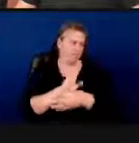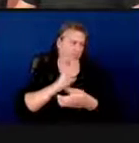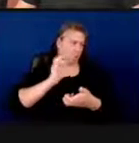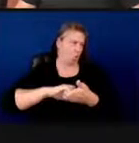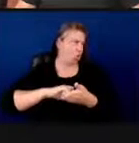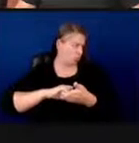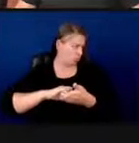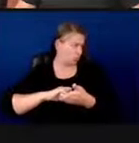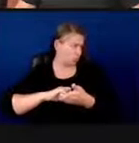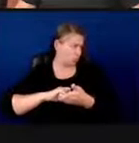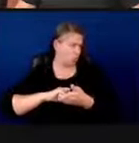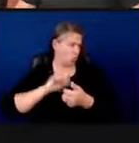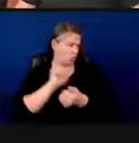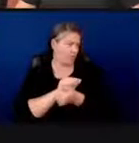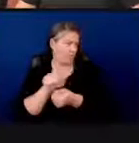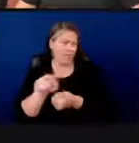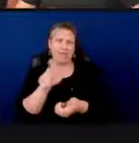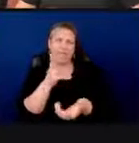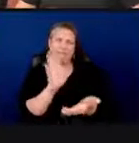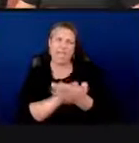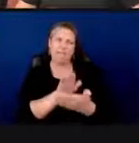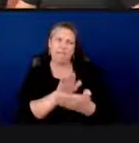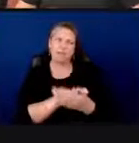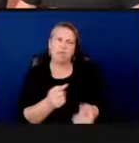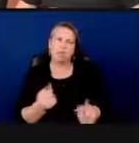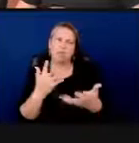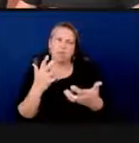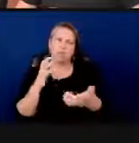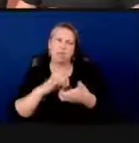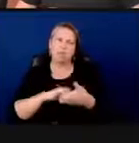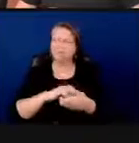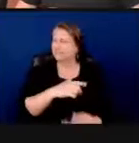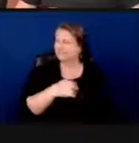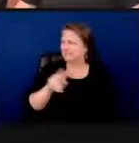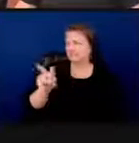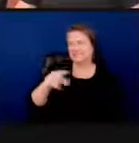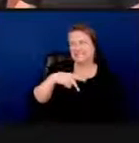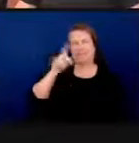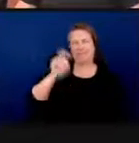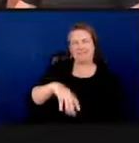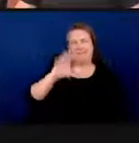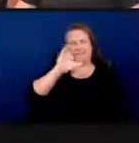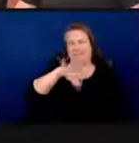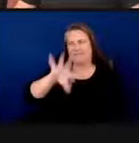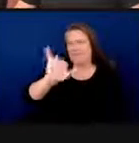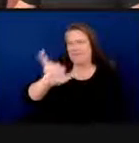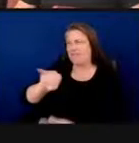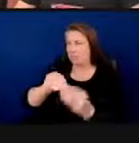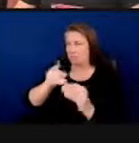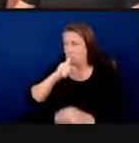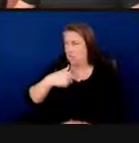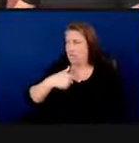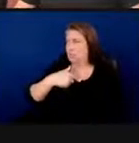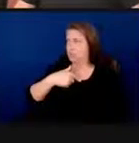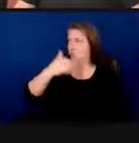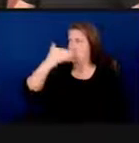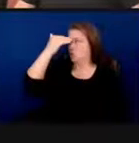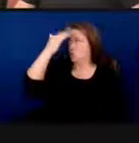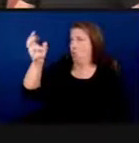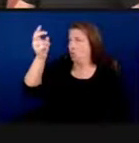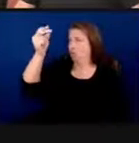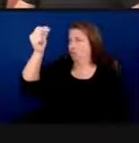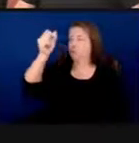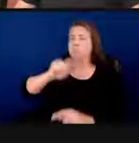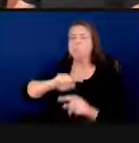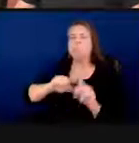هذه المدارس وتمثيل شركاء العمل؟ إذا يجب علي أن أوفر هذا الرقم لك، أن